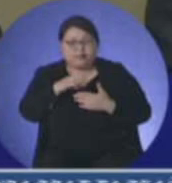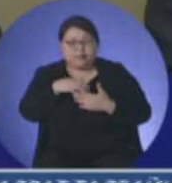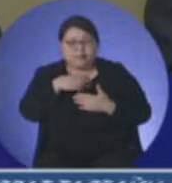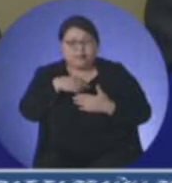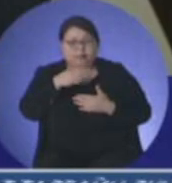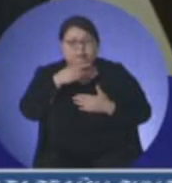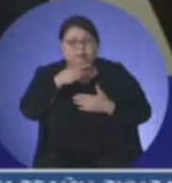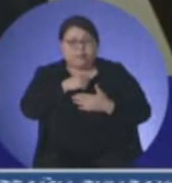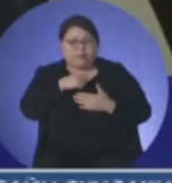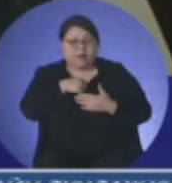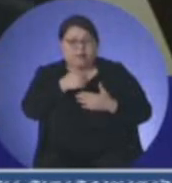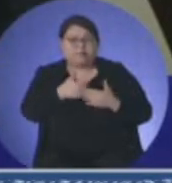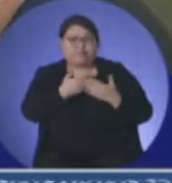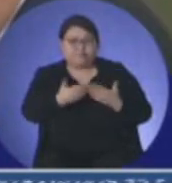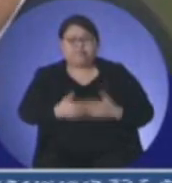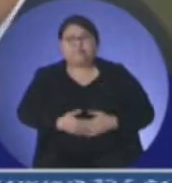хангаач.